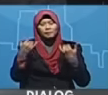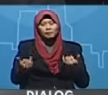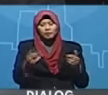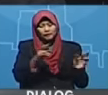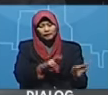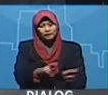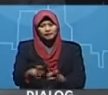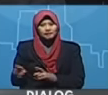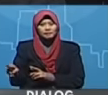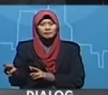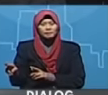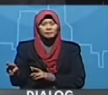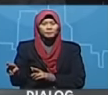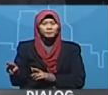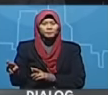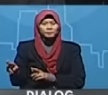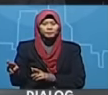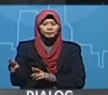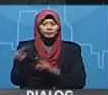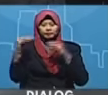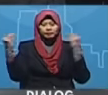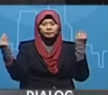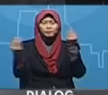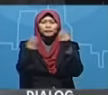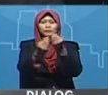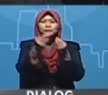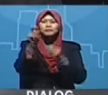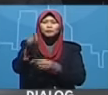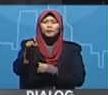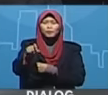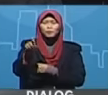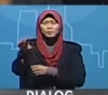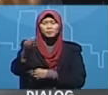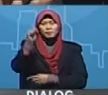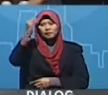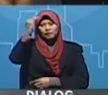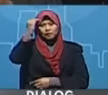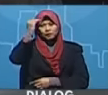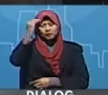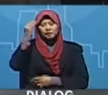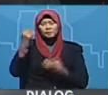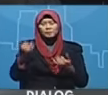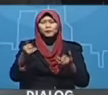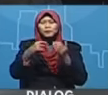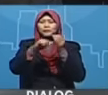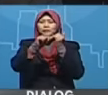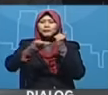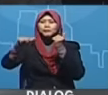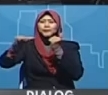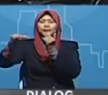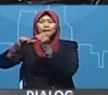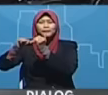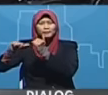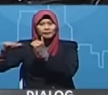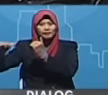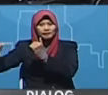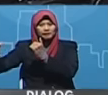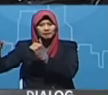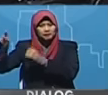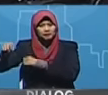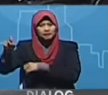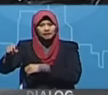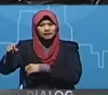ialah, walaupun apa ni masyarakat ni perlu mengambil tahu, tapi kita kena buat kempen juga. Tahun ni kita telah merancang. Ya. Satunya